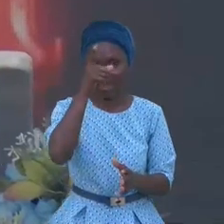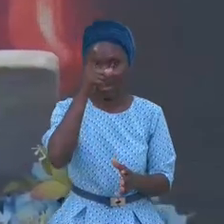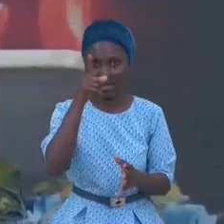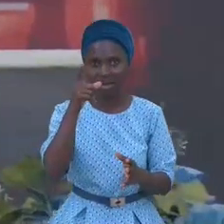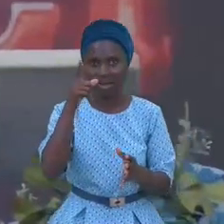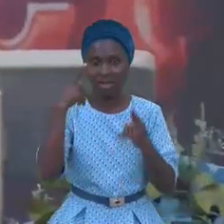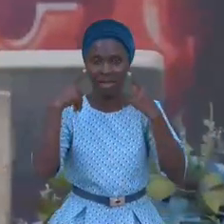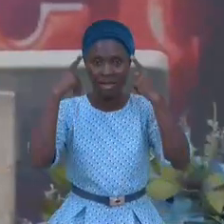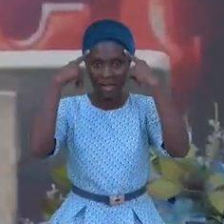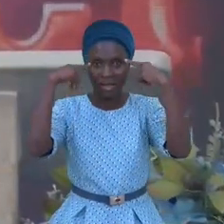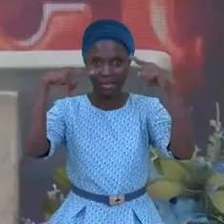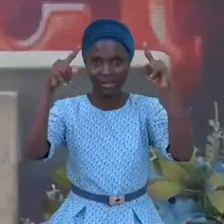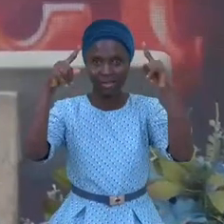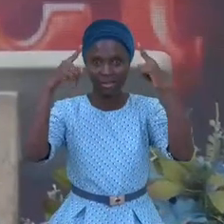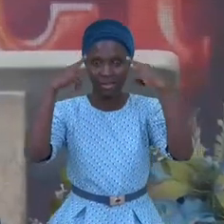exceptionnel,